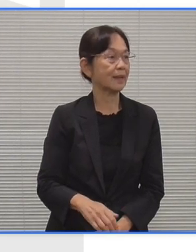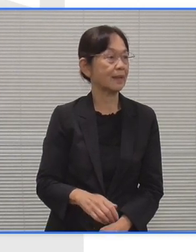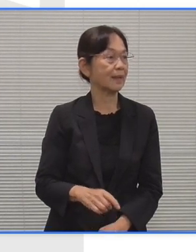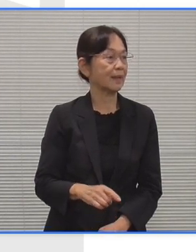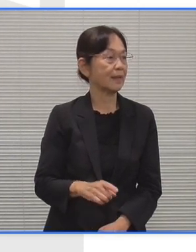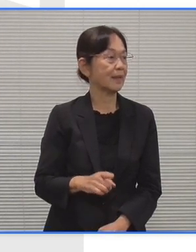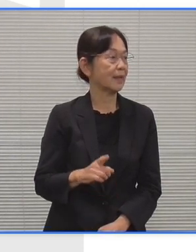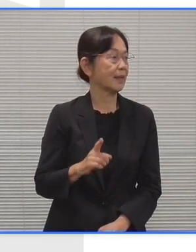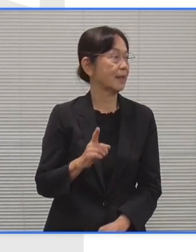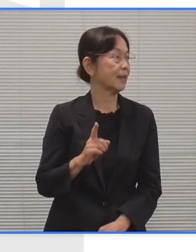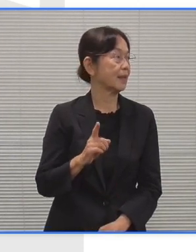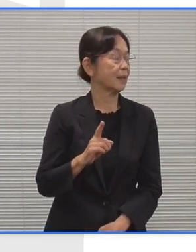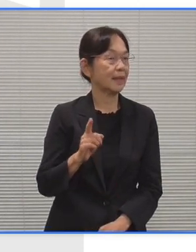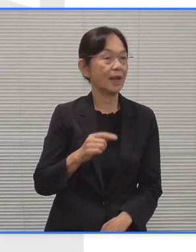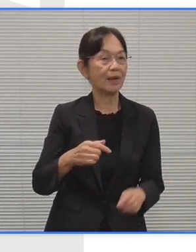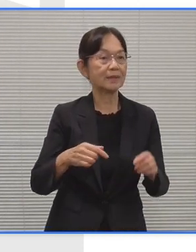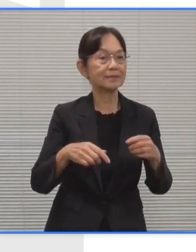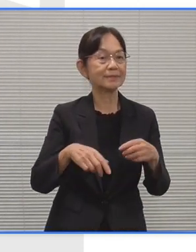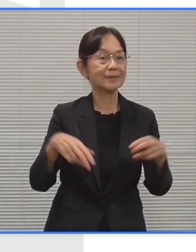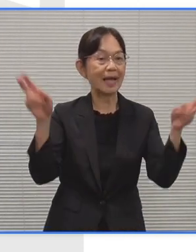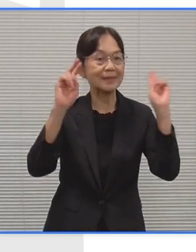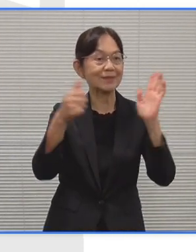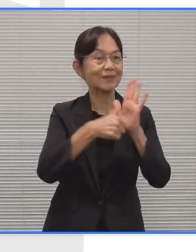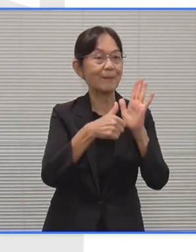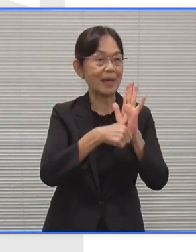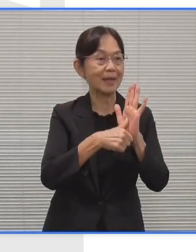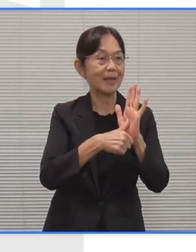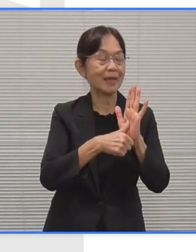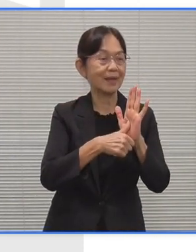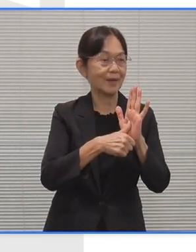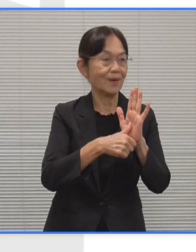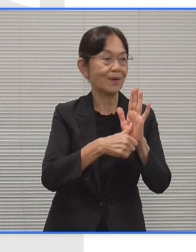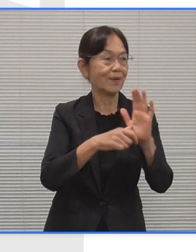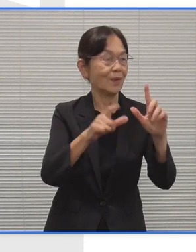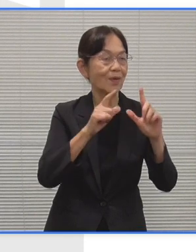発言の際は社名とお名前をお願いいたします。